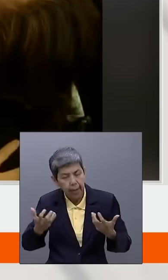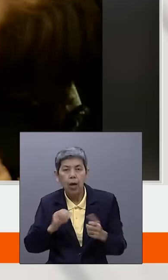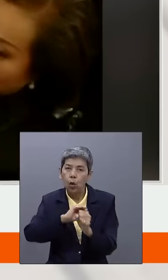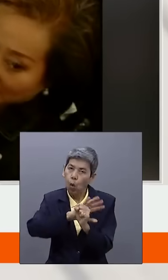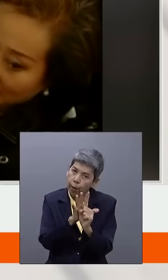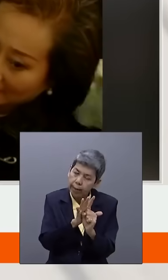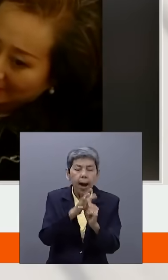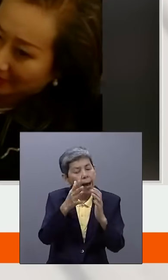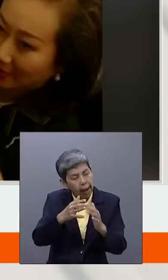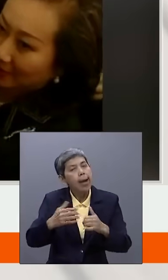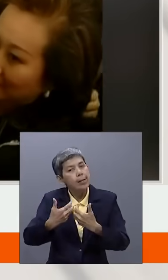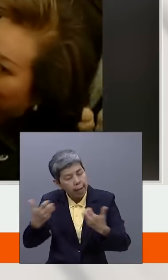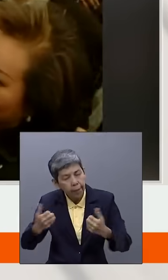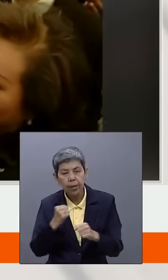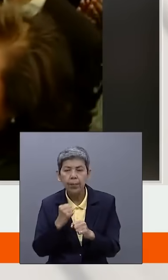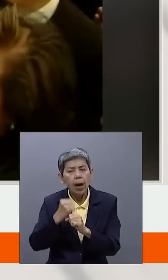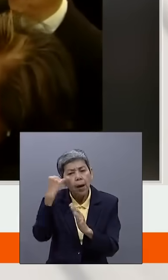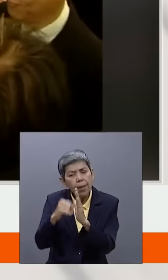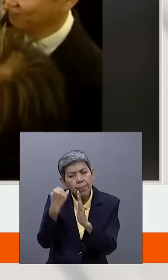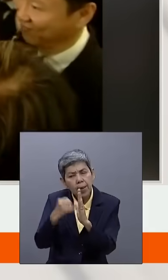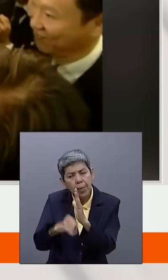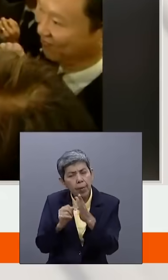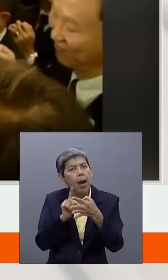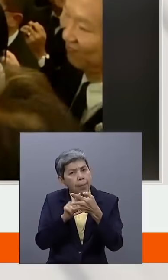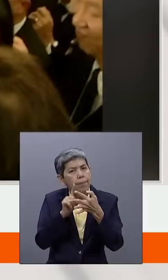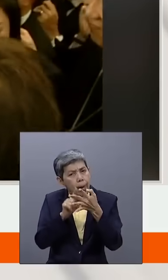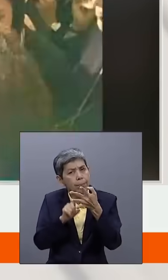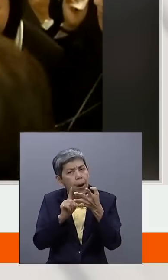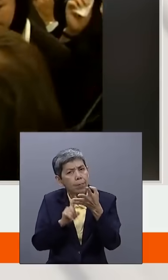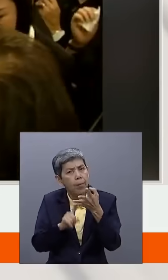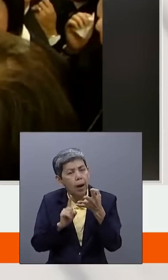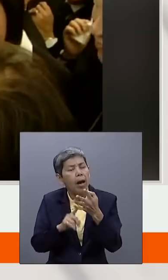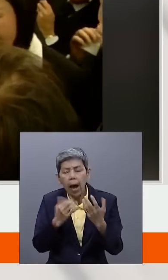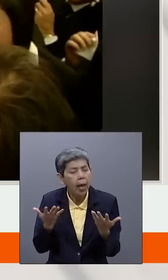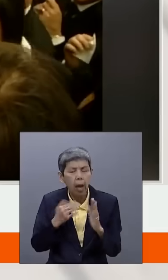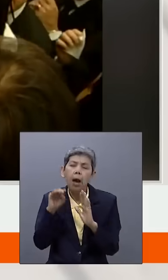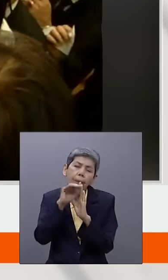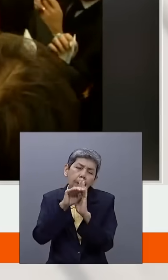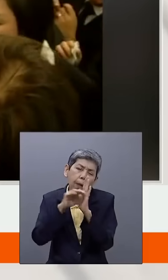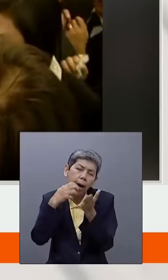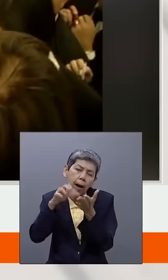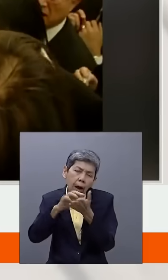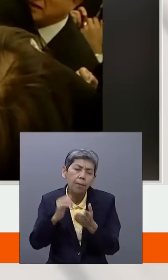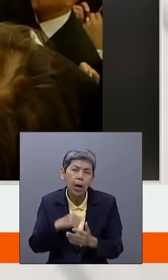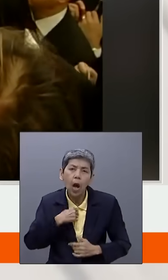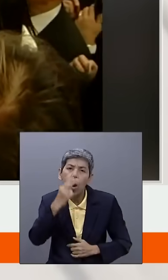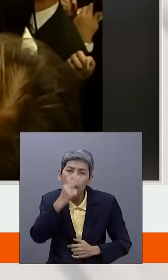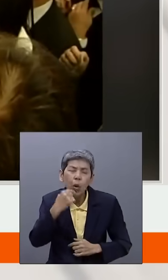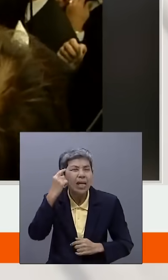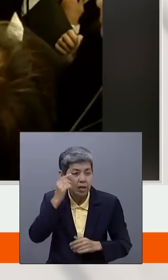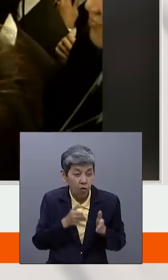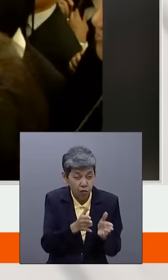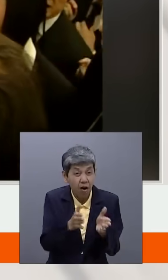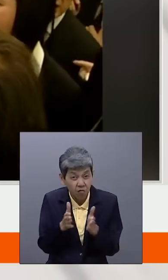รื่องคดีอื่นที่มีคำพิพากษาไปแล้วหมายตรงหมายจับยังไงเนี่ยคือถ้าดีแคลร์แบบนี้ผมคิดว่าทุกฝ่